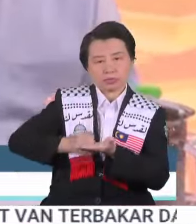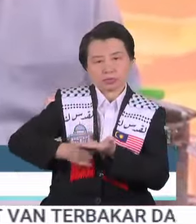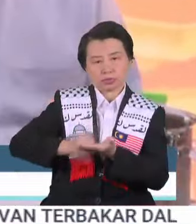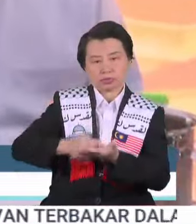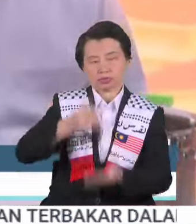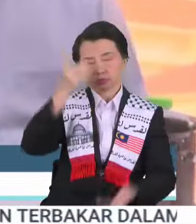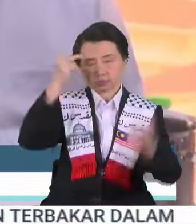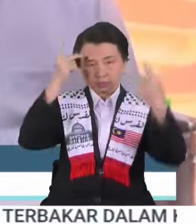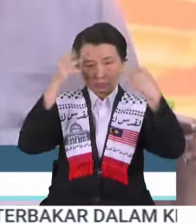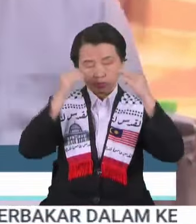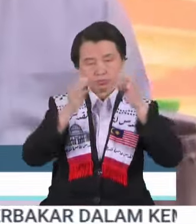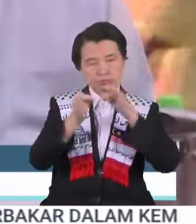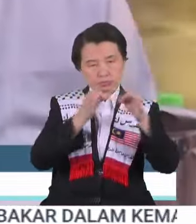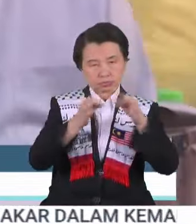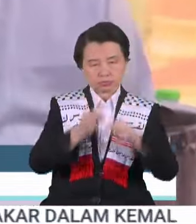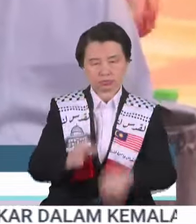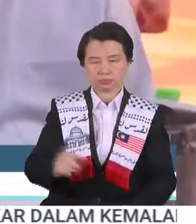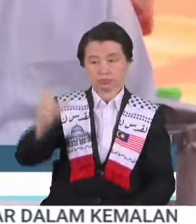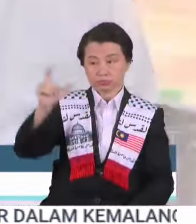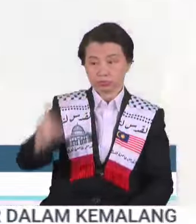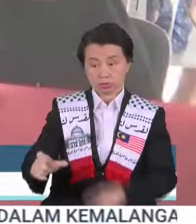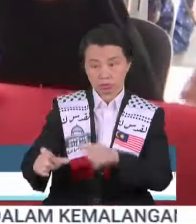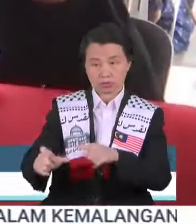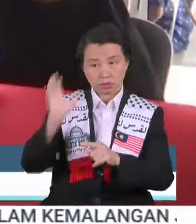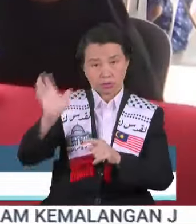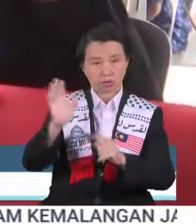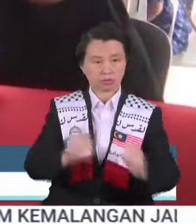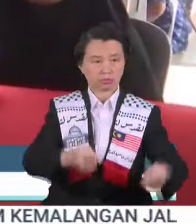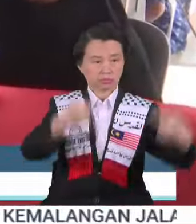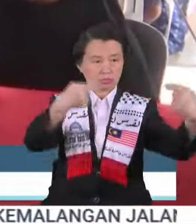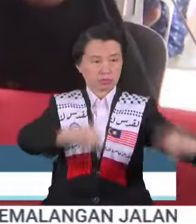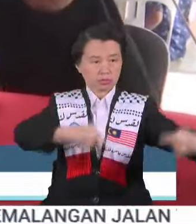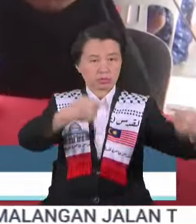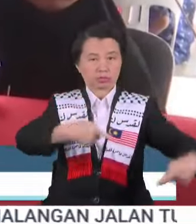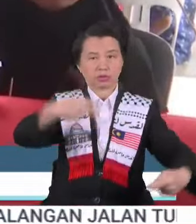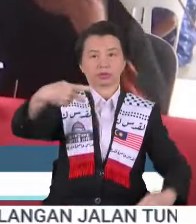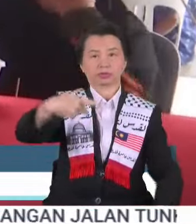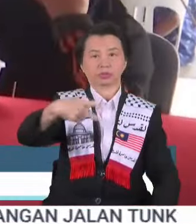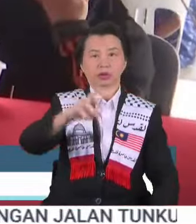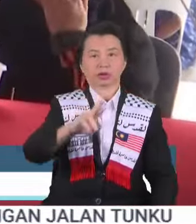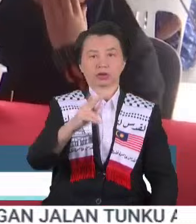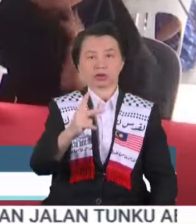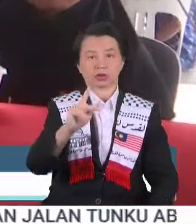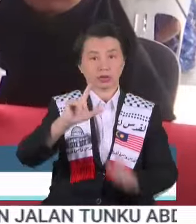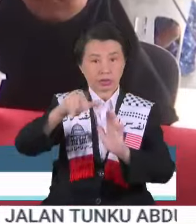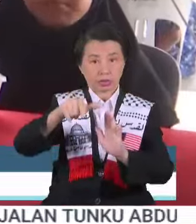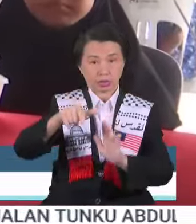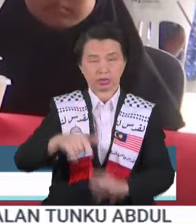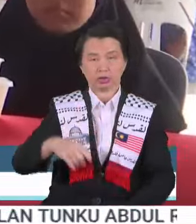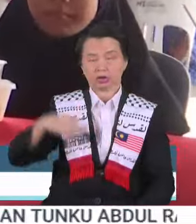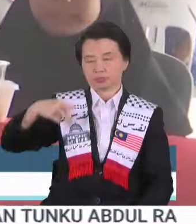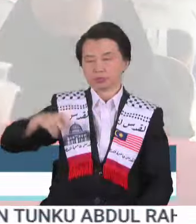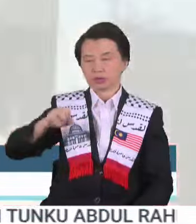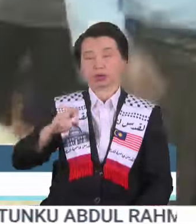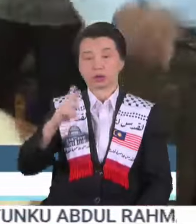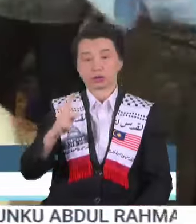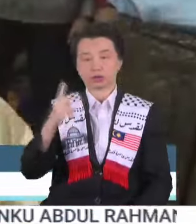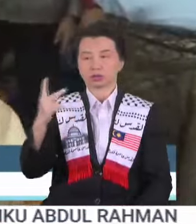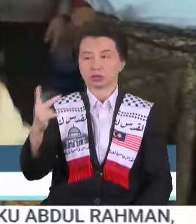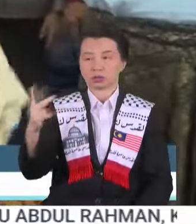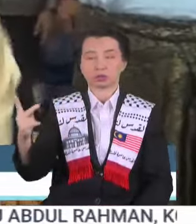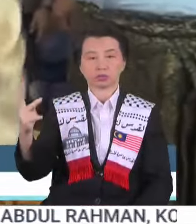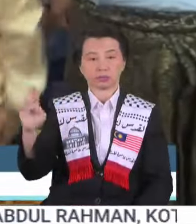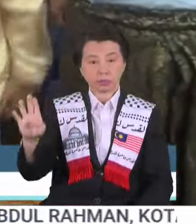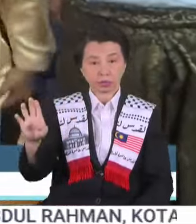Datuk Seri Anwar mengulas mengenai calon yang akan bertanding pada PRK itu nanti. PRK Kuala Kubu Baru diadakan